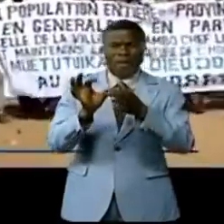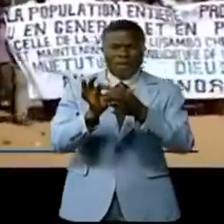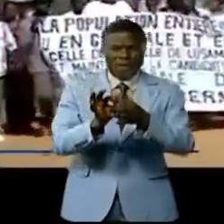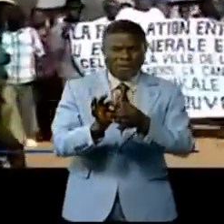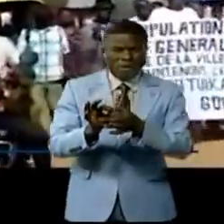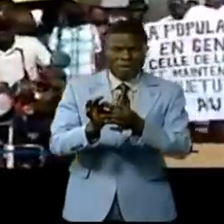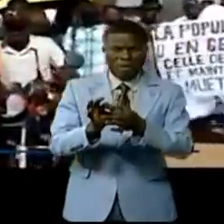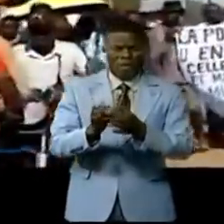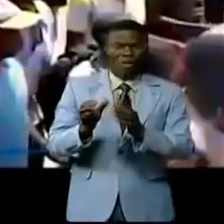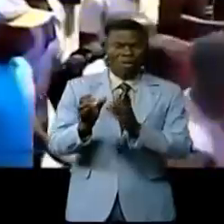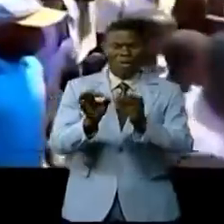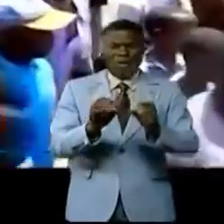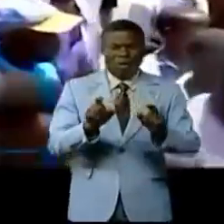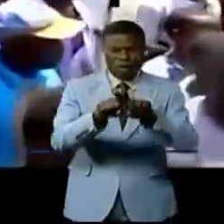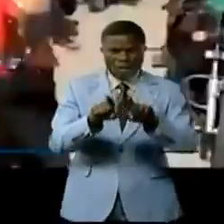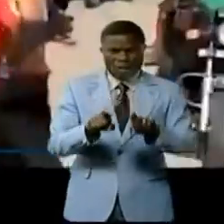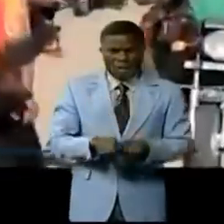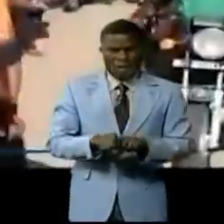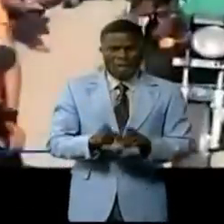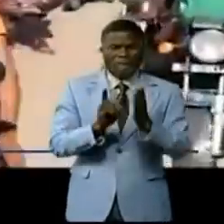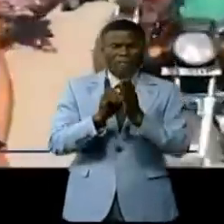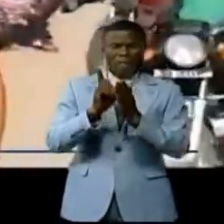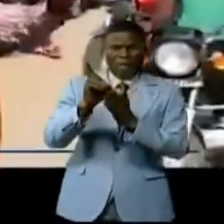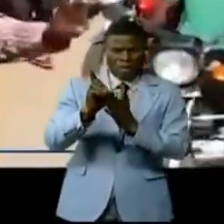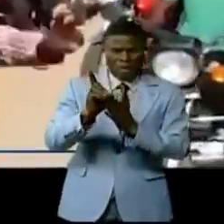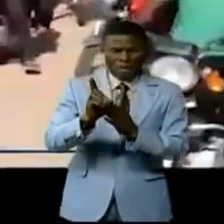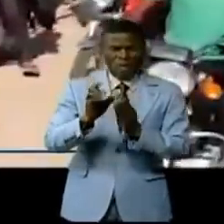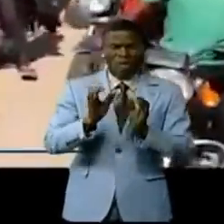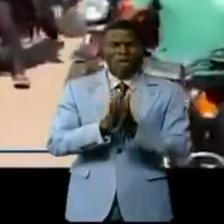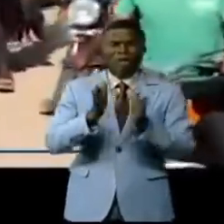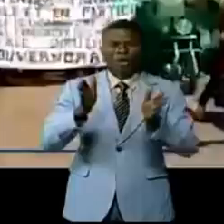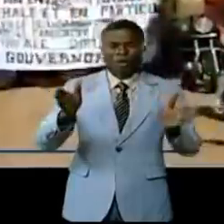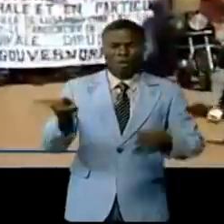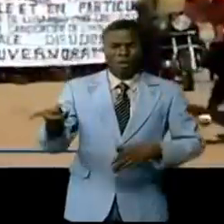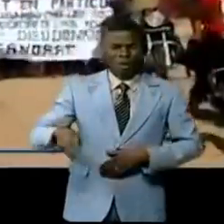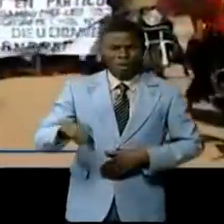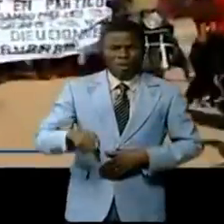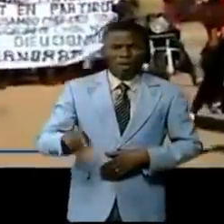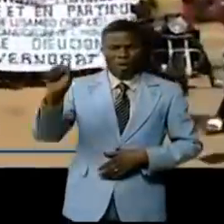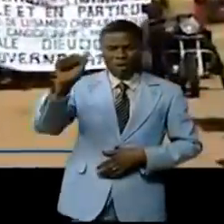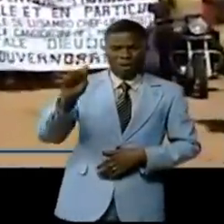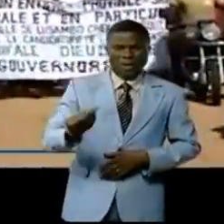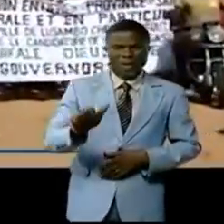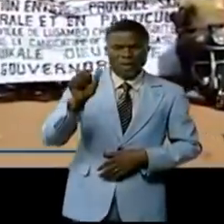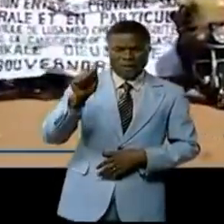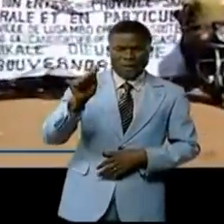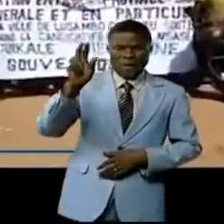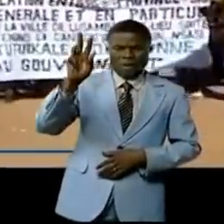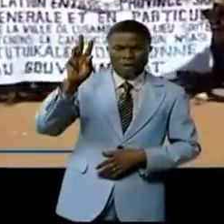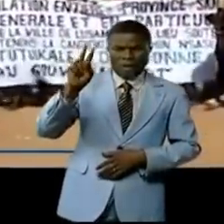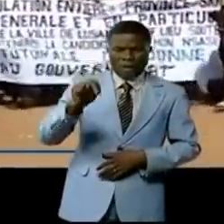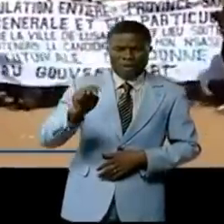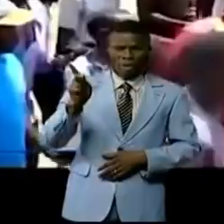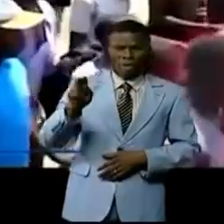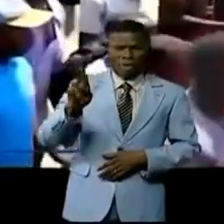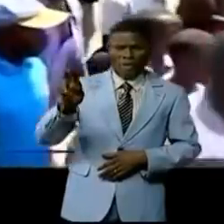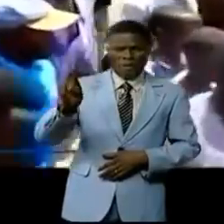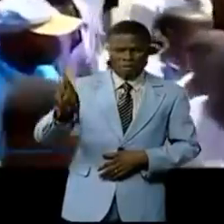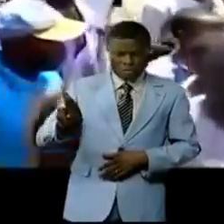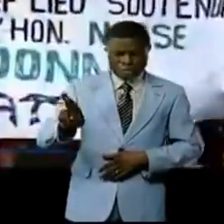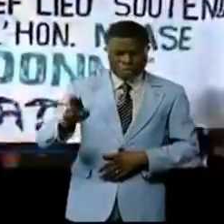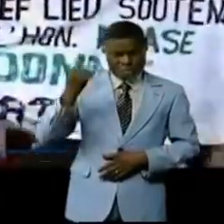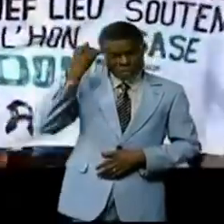la concordance et surtout du développement intégral de la province du Sankourou. Ses ambitions ont